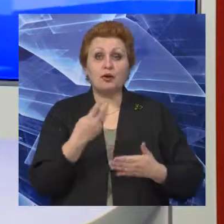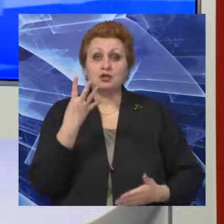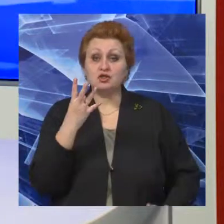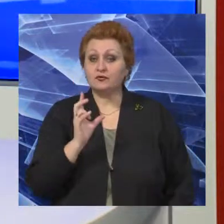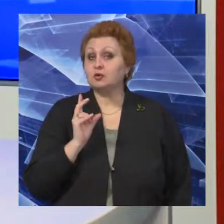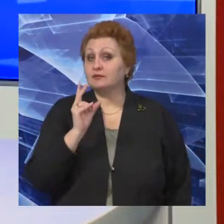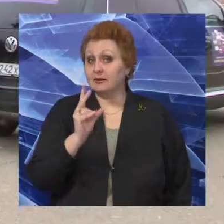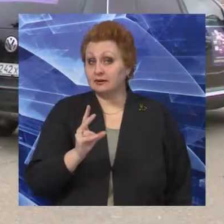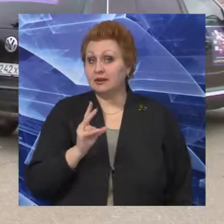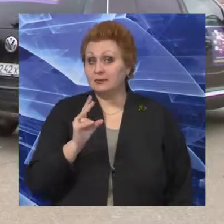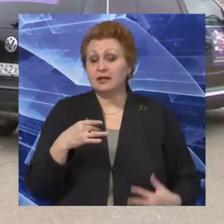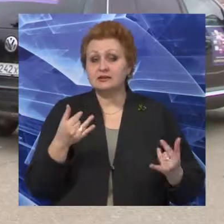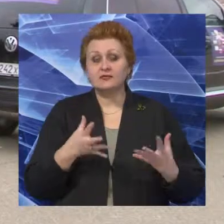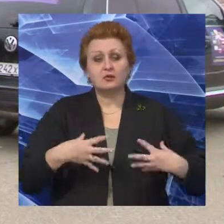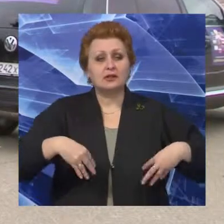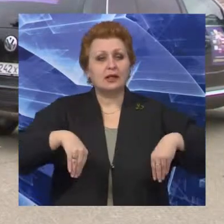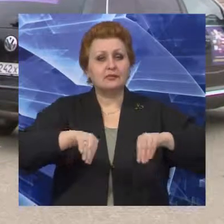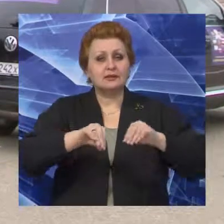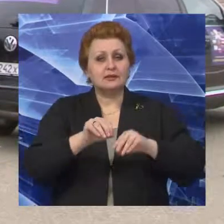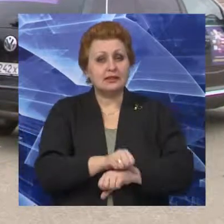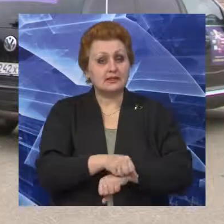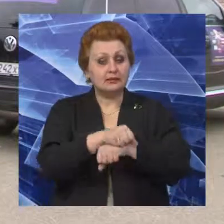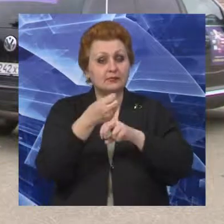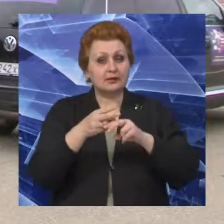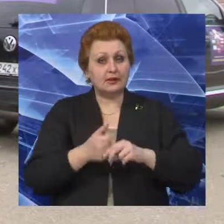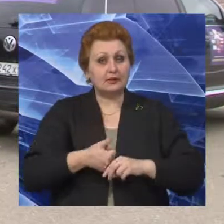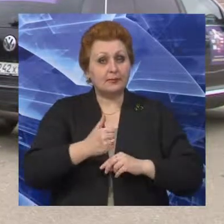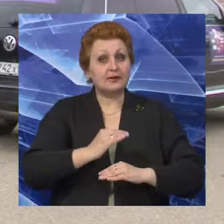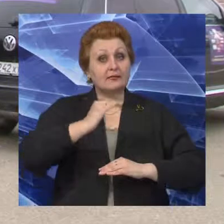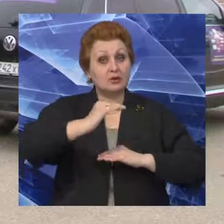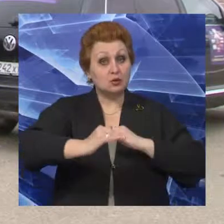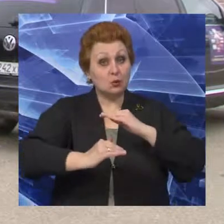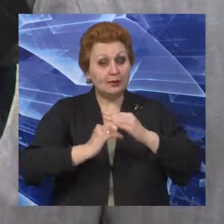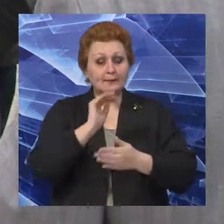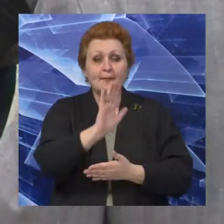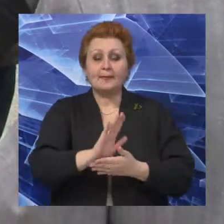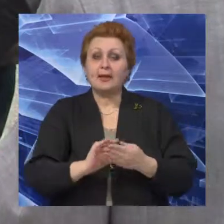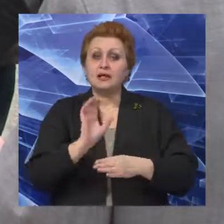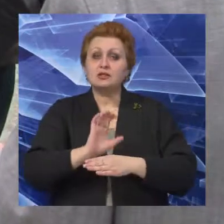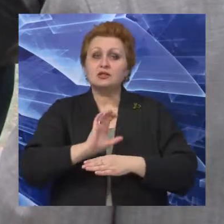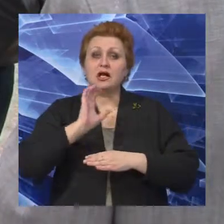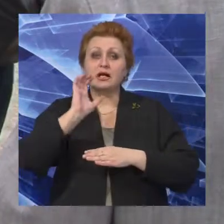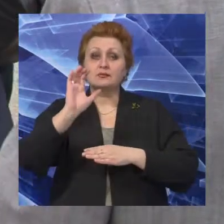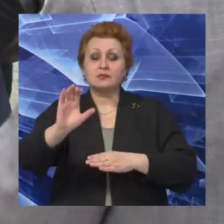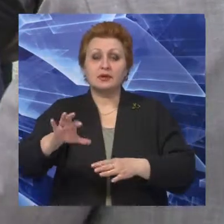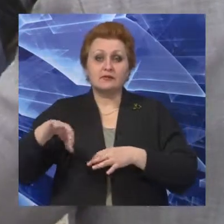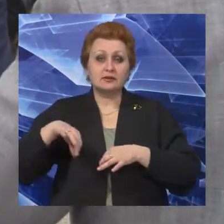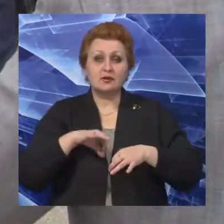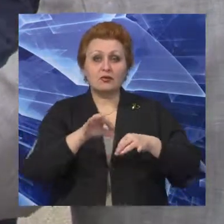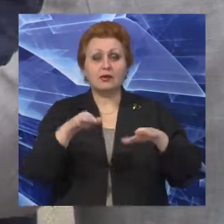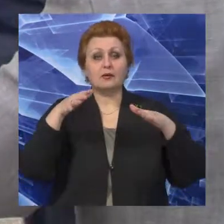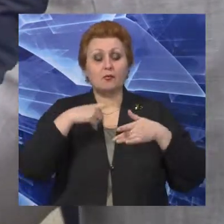отмечать 4 ноября. Сегодня объединяться начали на митинге. Это первая ступень акции. Дальше участники отправятся в автопробег по